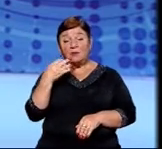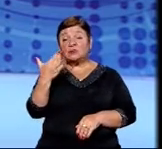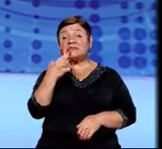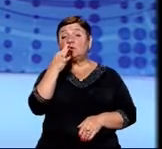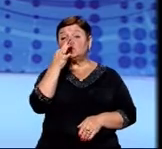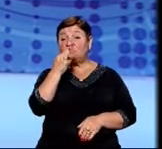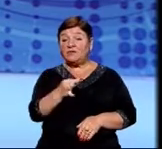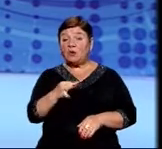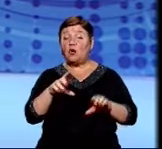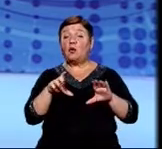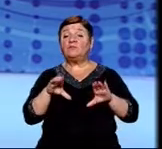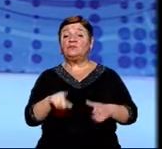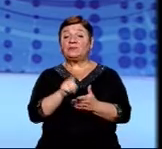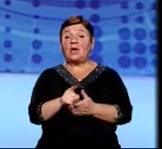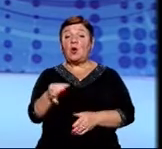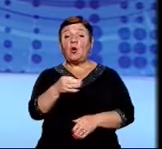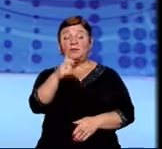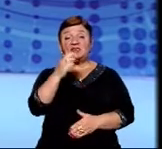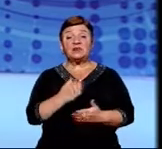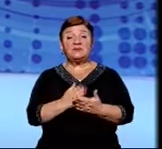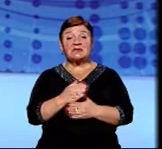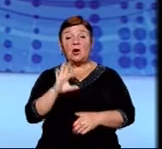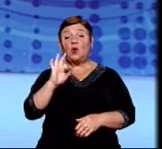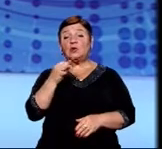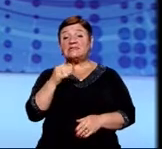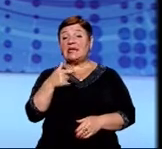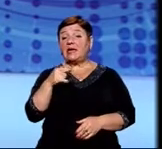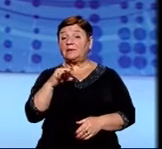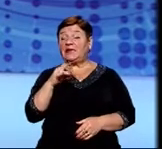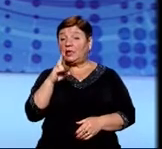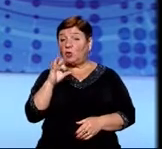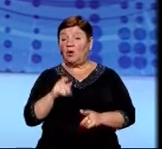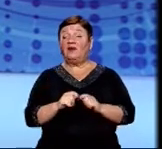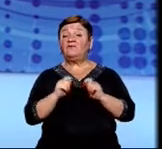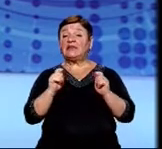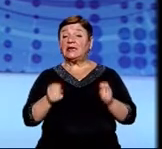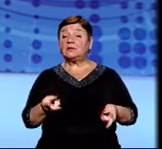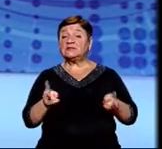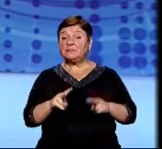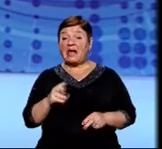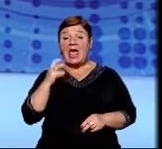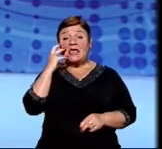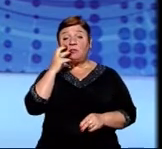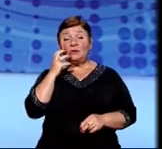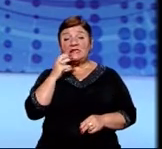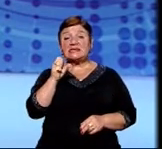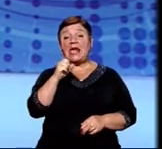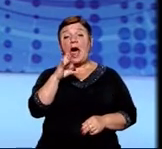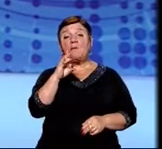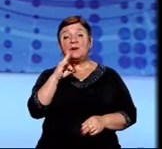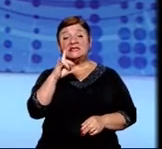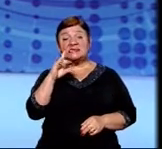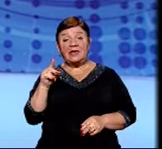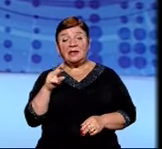розповів виконувач обов'язків голови облдержадміністрації Олексій Гетьманенко. Відкритими залишили Яблунецький та Абринський